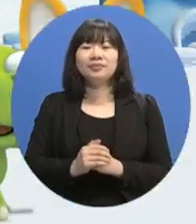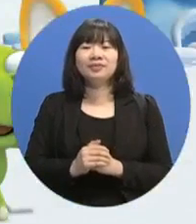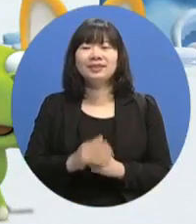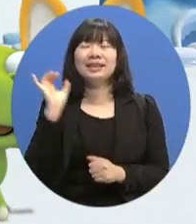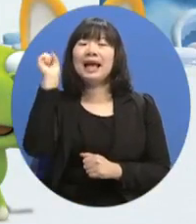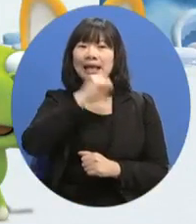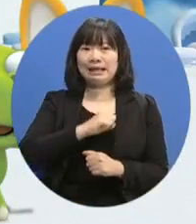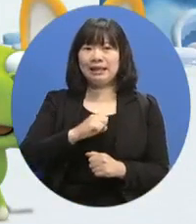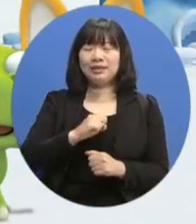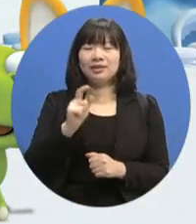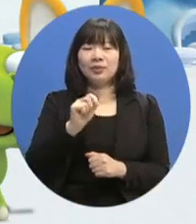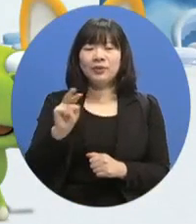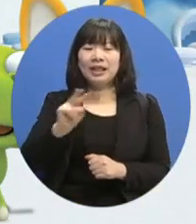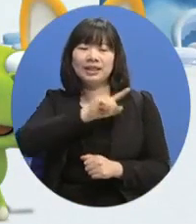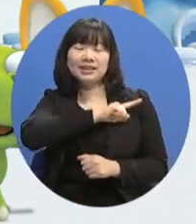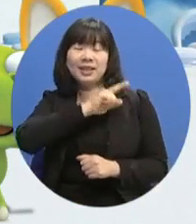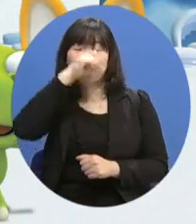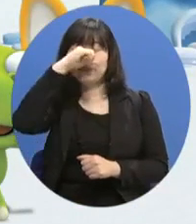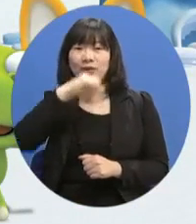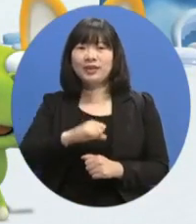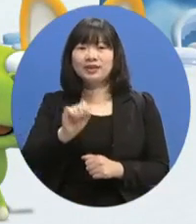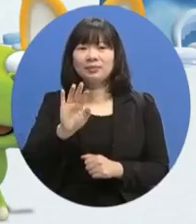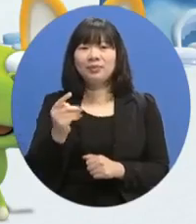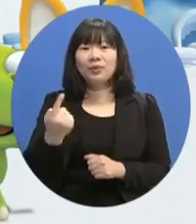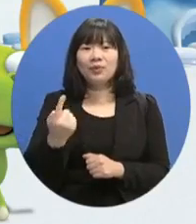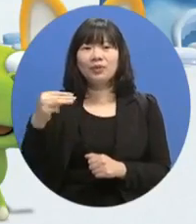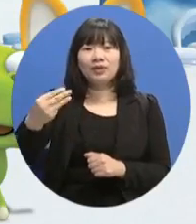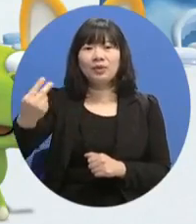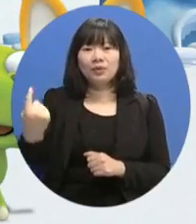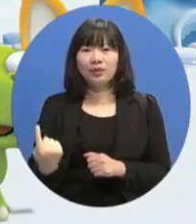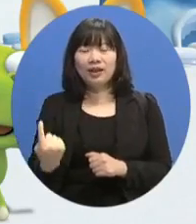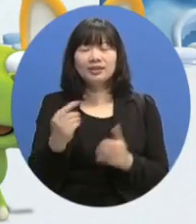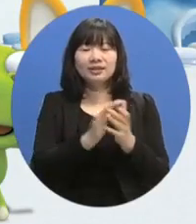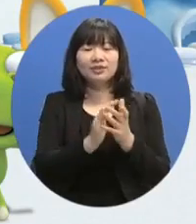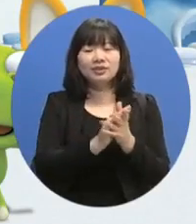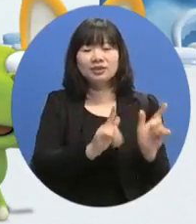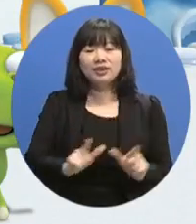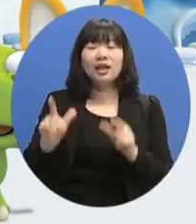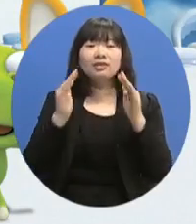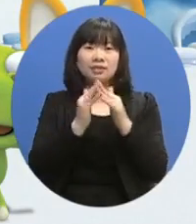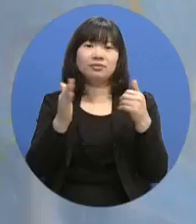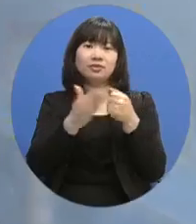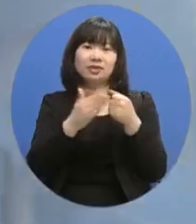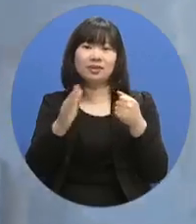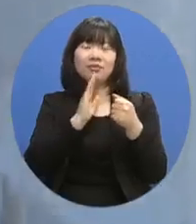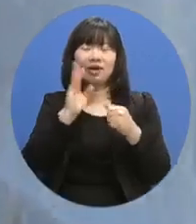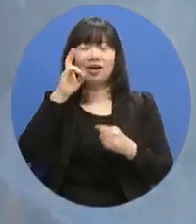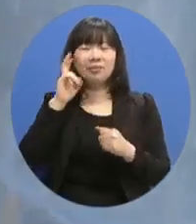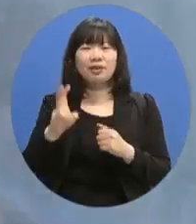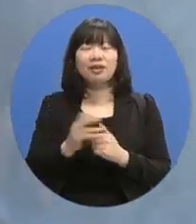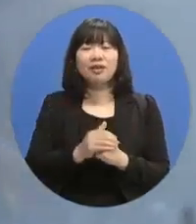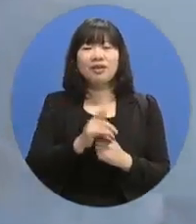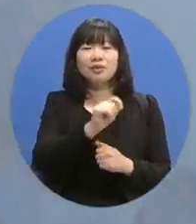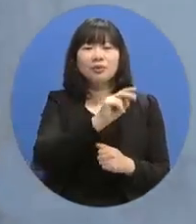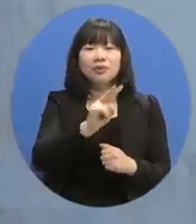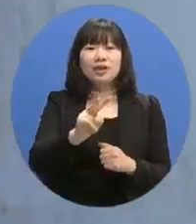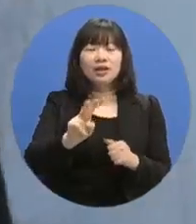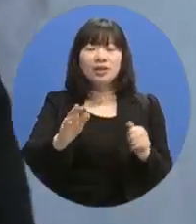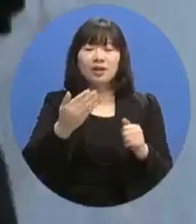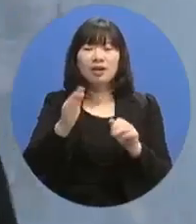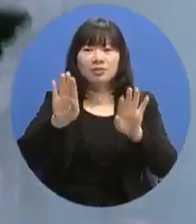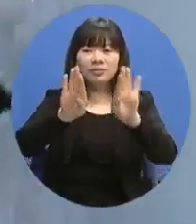아, 고야가 제일 좋아하는 뽀로로와 친구들이 사는 집이라 그런 거군요. 고야, 고야, 벽에